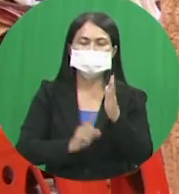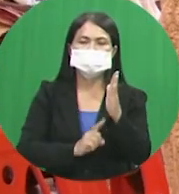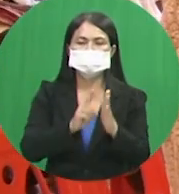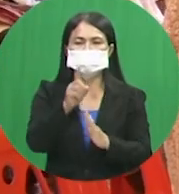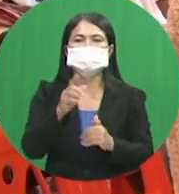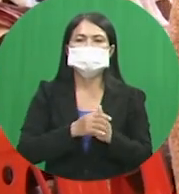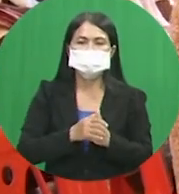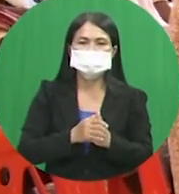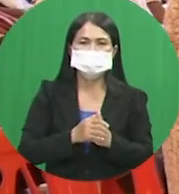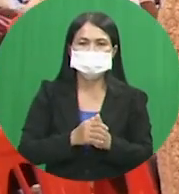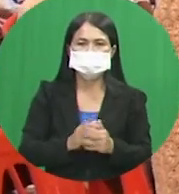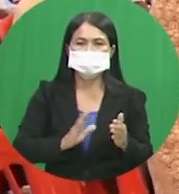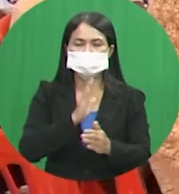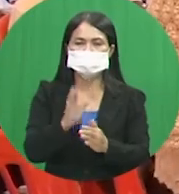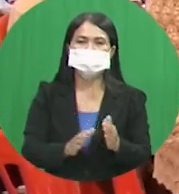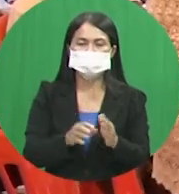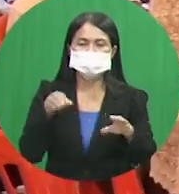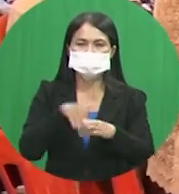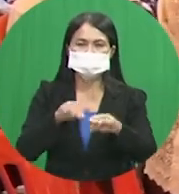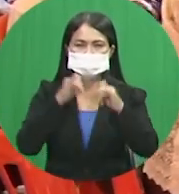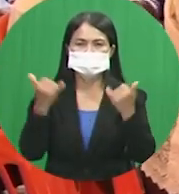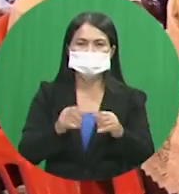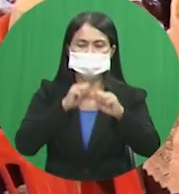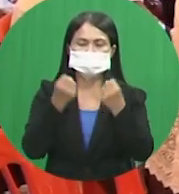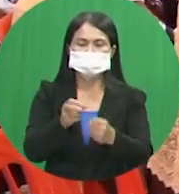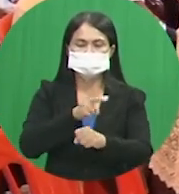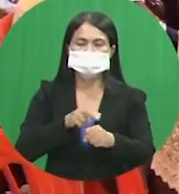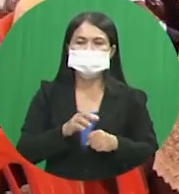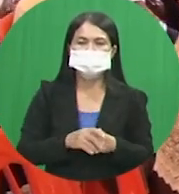านนั่งเพียบสกดมขนมครัวซานั่งสังคมชีด